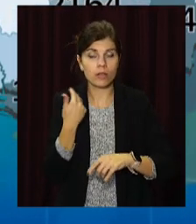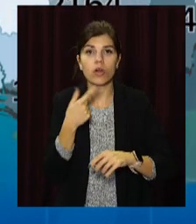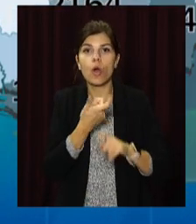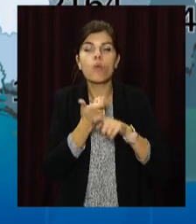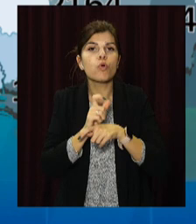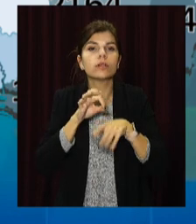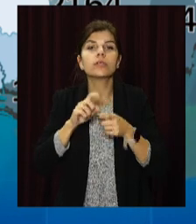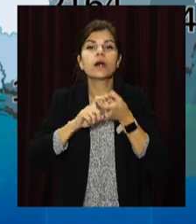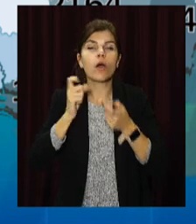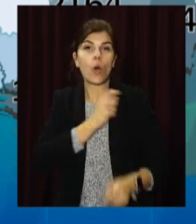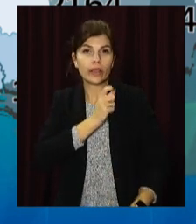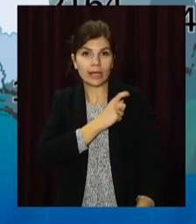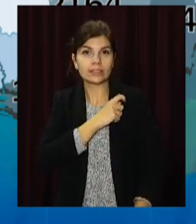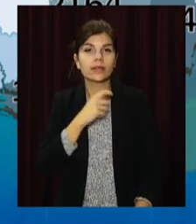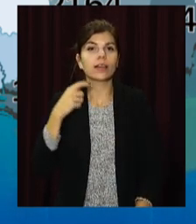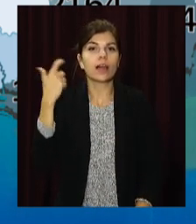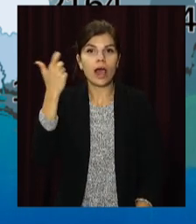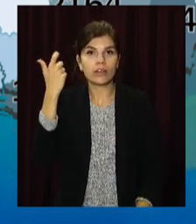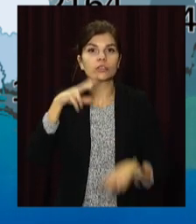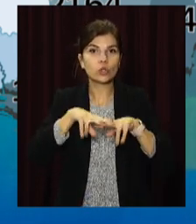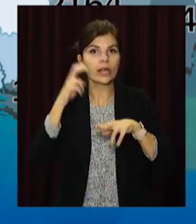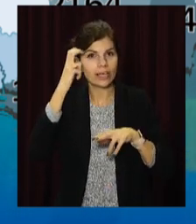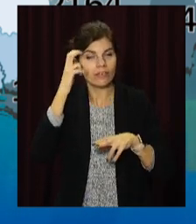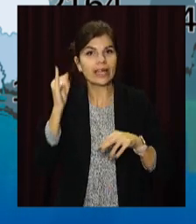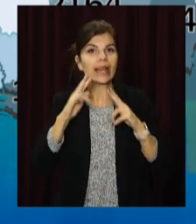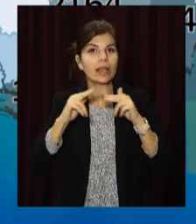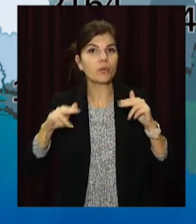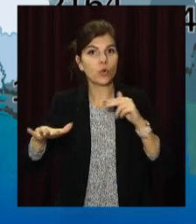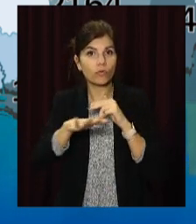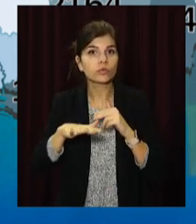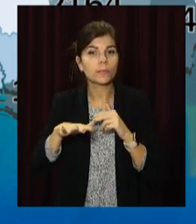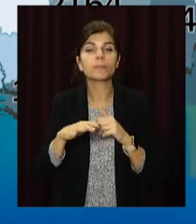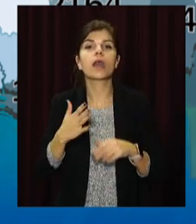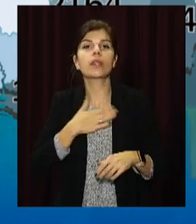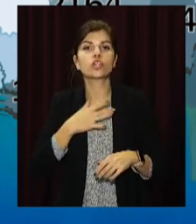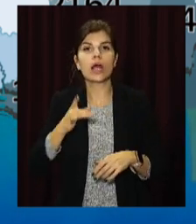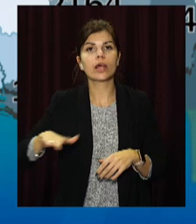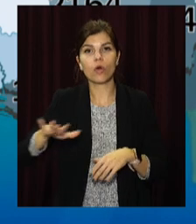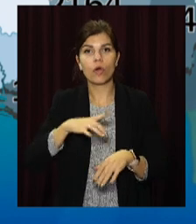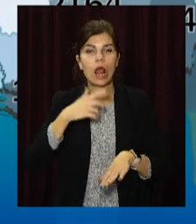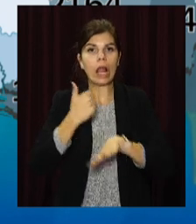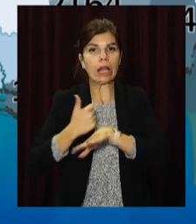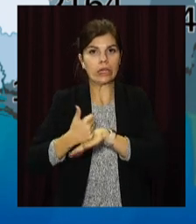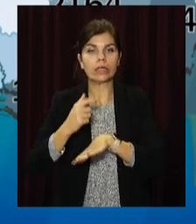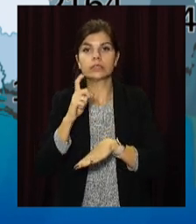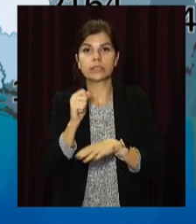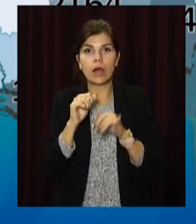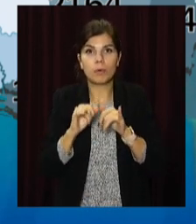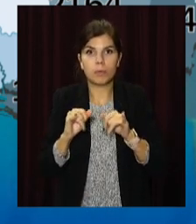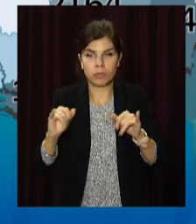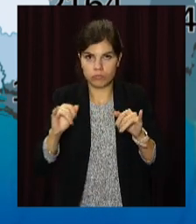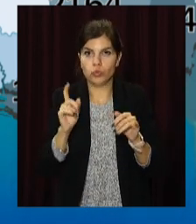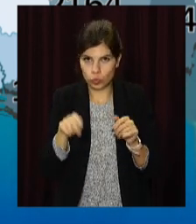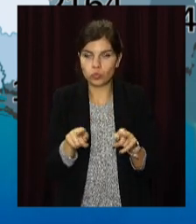заражених в Одеській, Львівській, Харківській областях, столиці та на Дніпропетровщині. Наш регіон – лідер за темпами розповсюдження